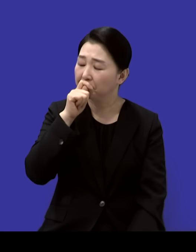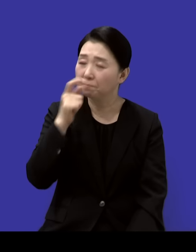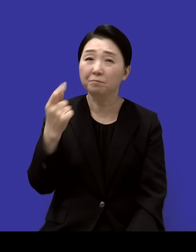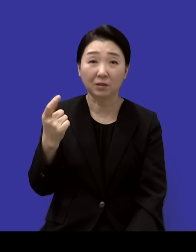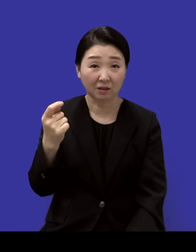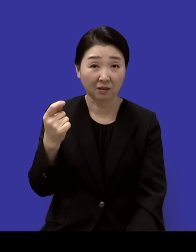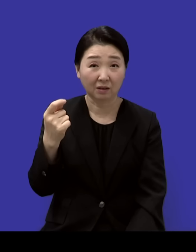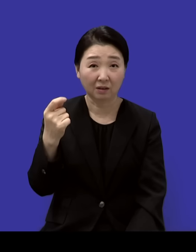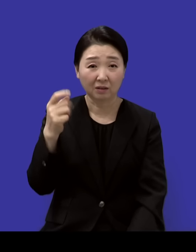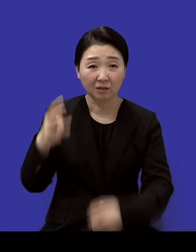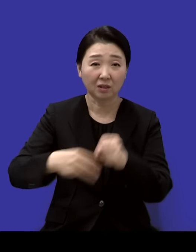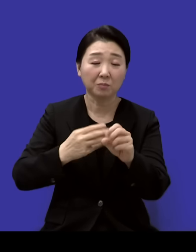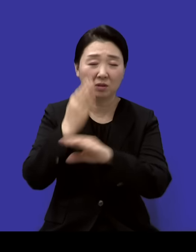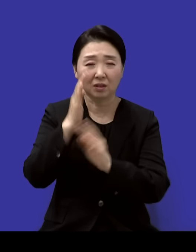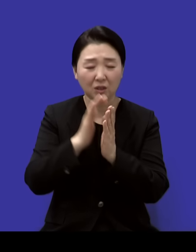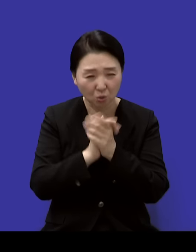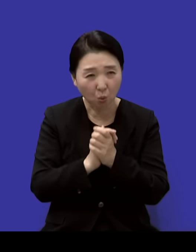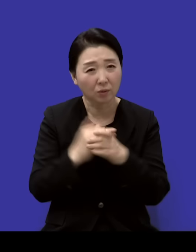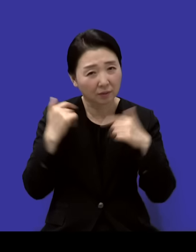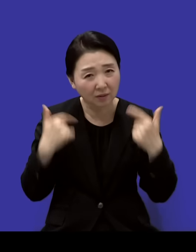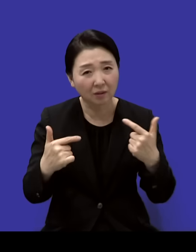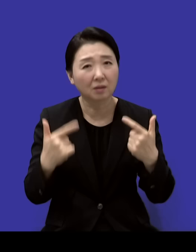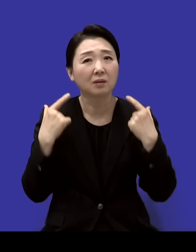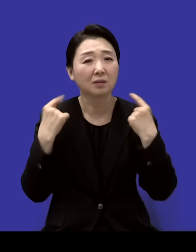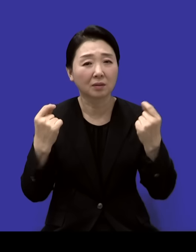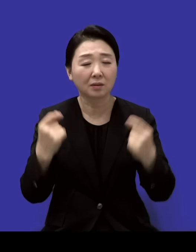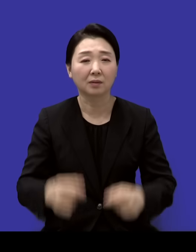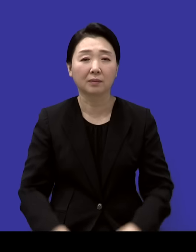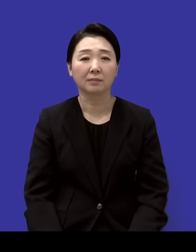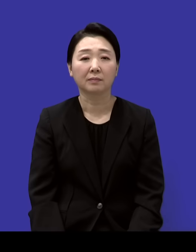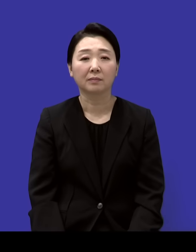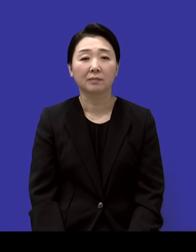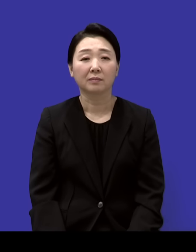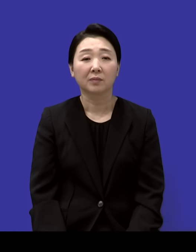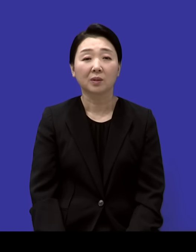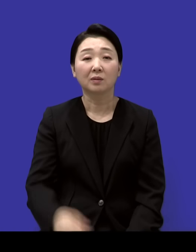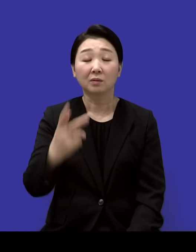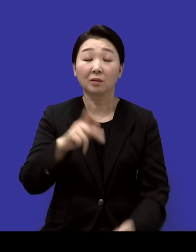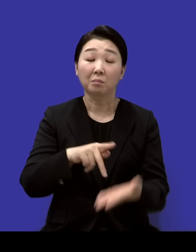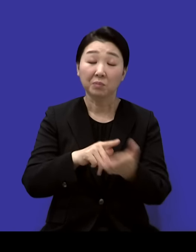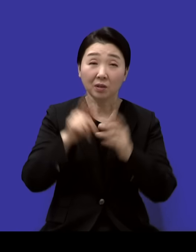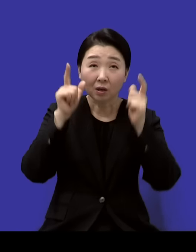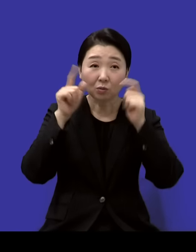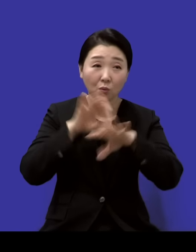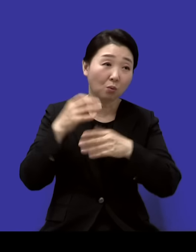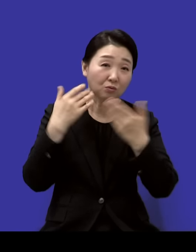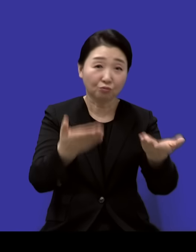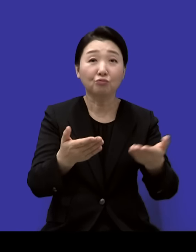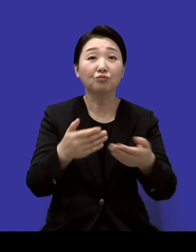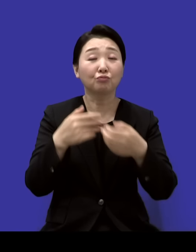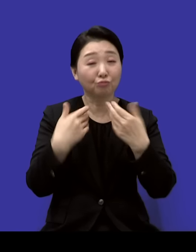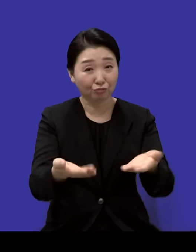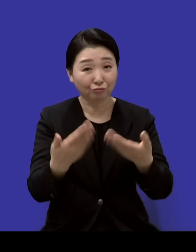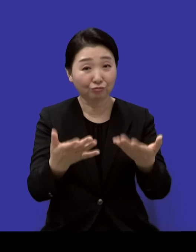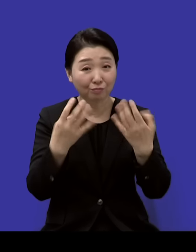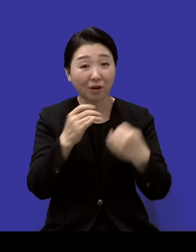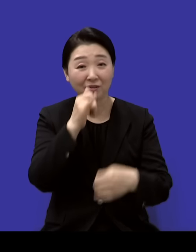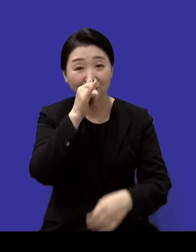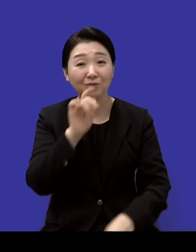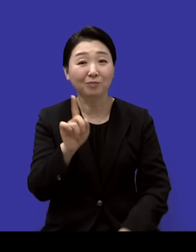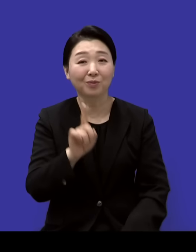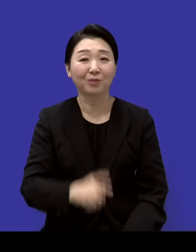마음으로 기도했거든요. 어떻게 나한테 이렇게 할 수 있느냐. 그러니까요. 그 전까지는 뭐 하는 피자도 족족 다 주고, 들어주시는 그렇죠. 피자도 주고 뭐도 쌀도 주고 고기도